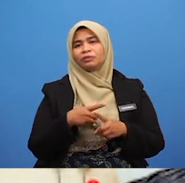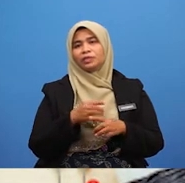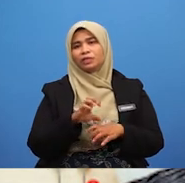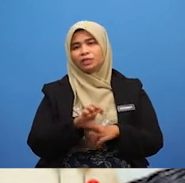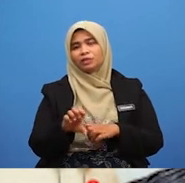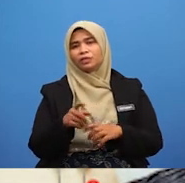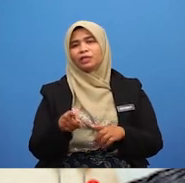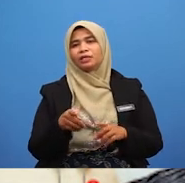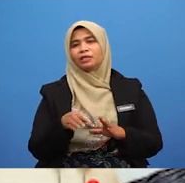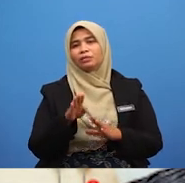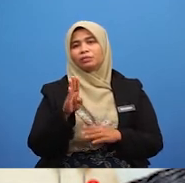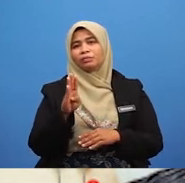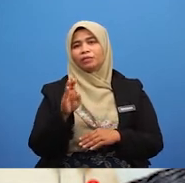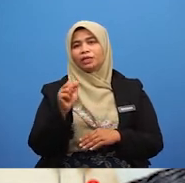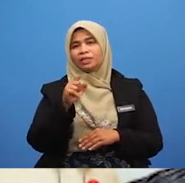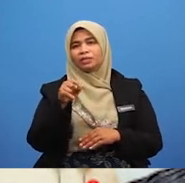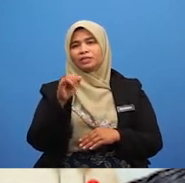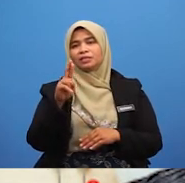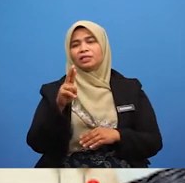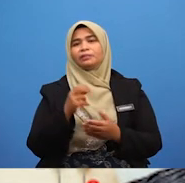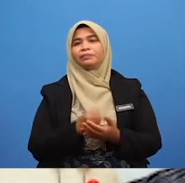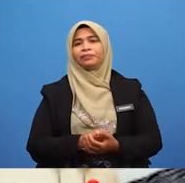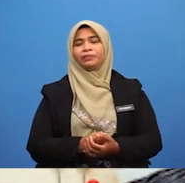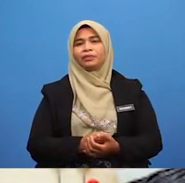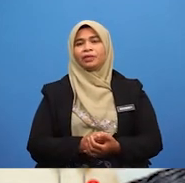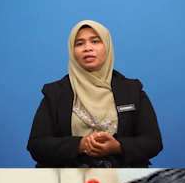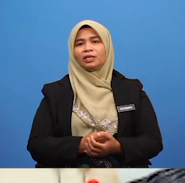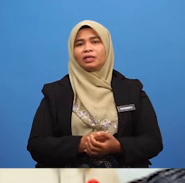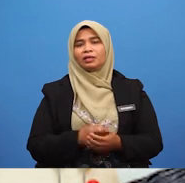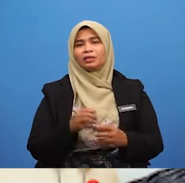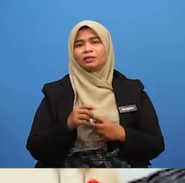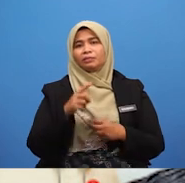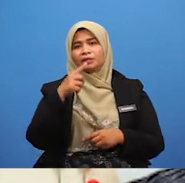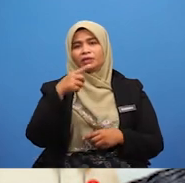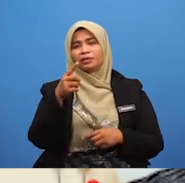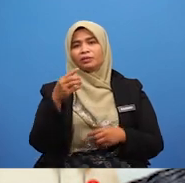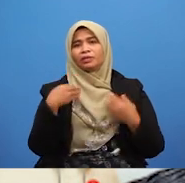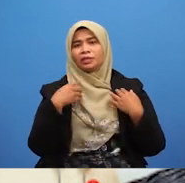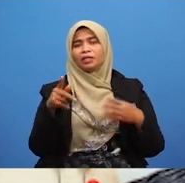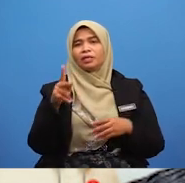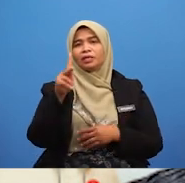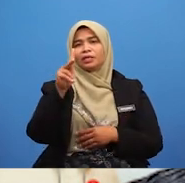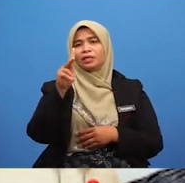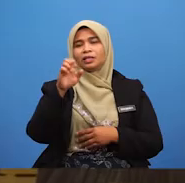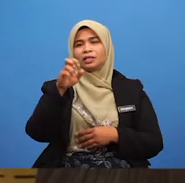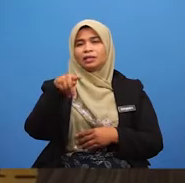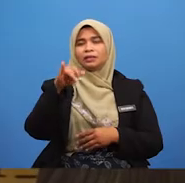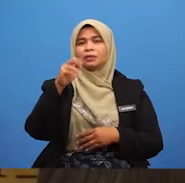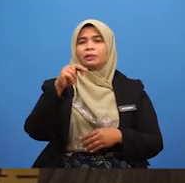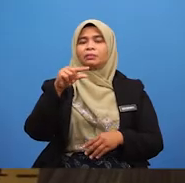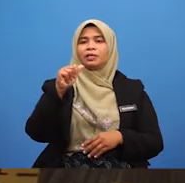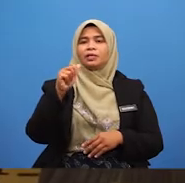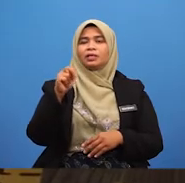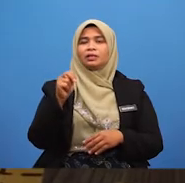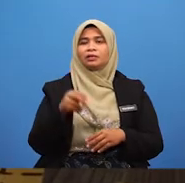Berikut adalah kepingan pola pakaian malam iaitu pijama,